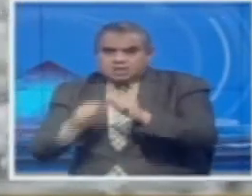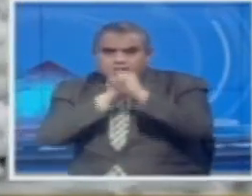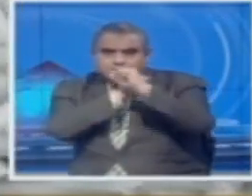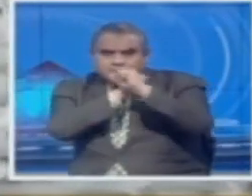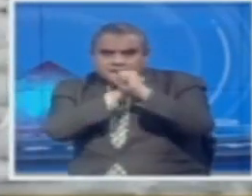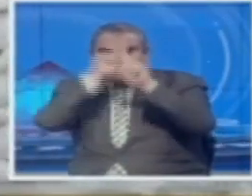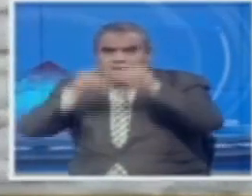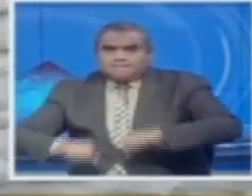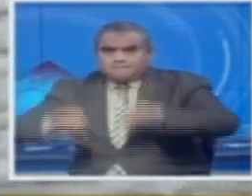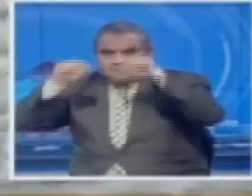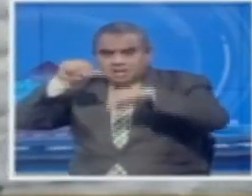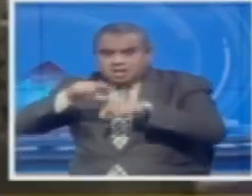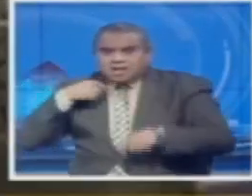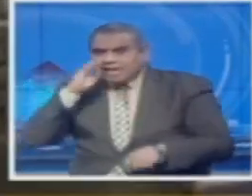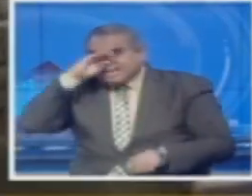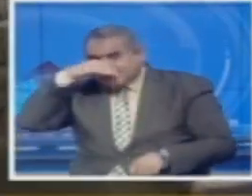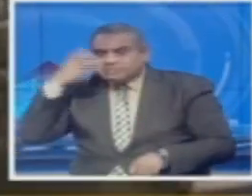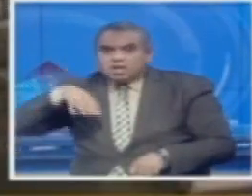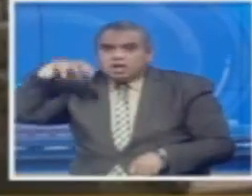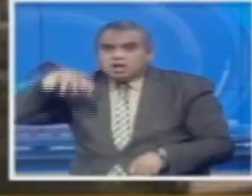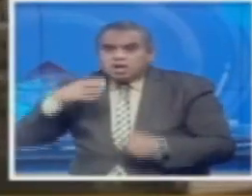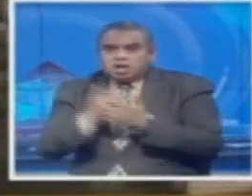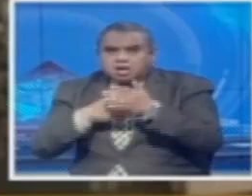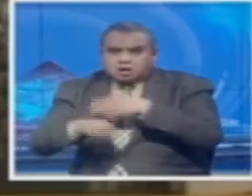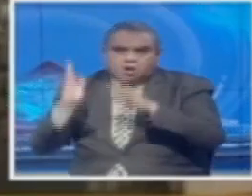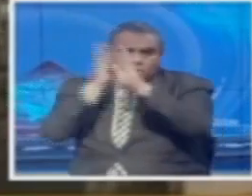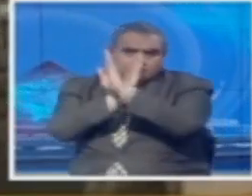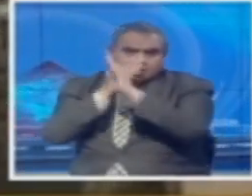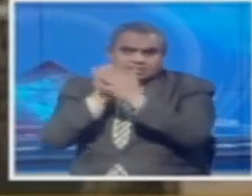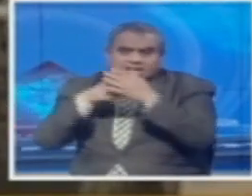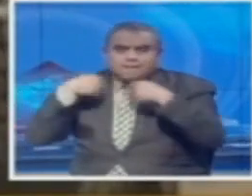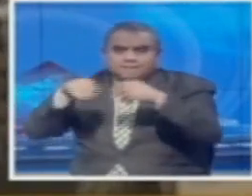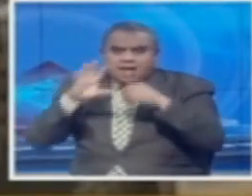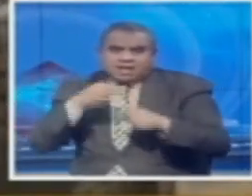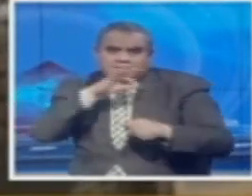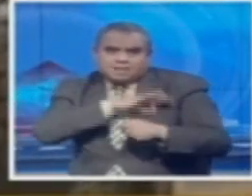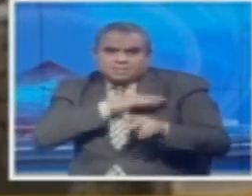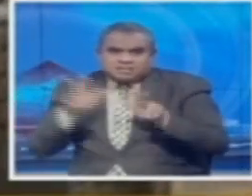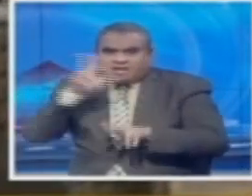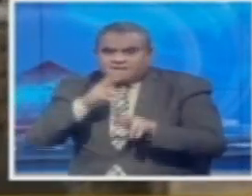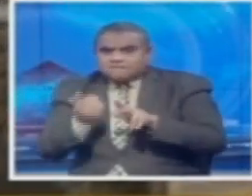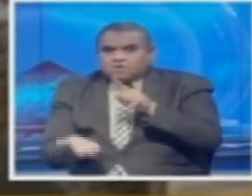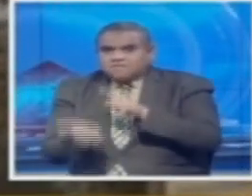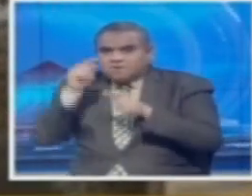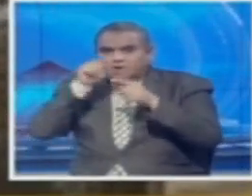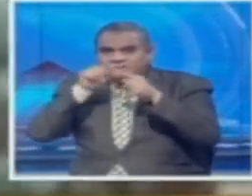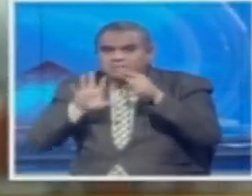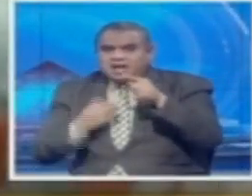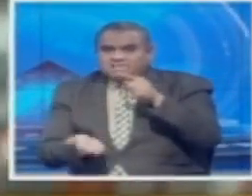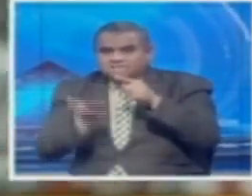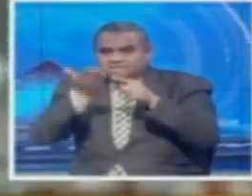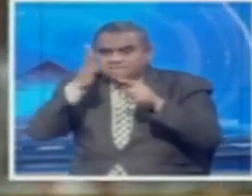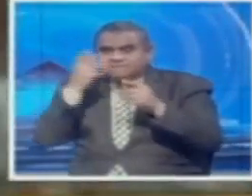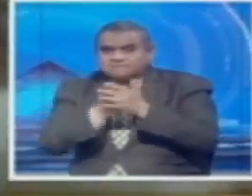سلع غذائية بالجيزة والقاهرة بتجميعها لحجبها عن التداول بالأسواق لرفع أسعارها وبيعها بالسوق السوداء،